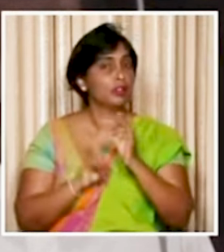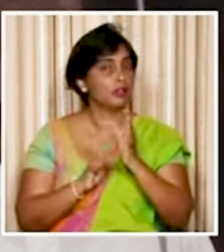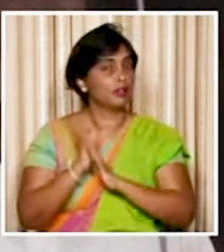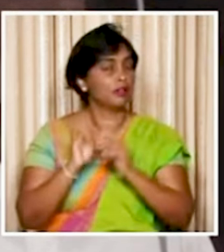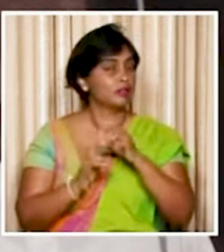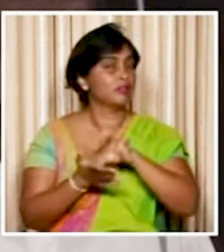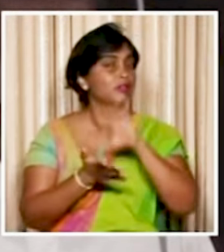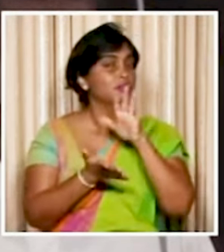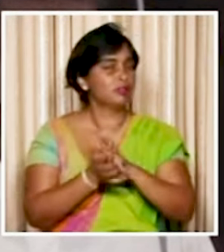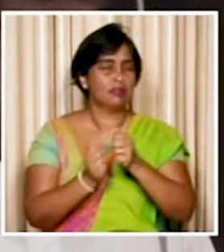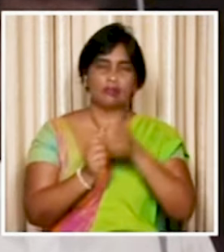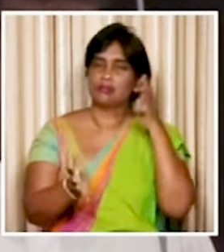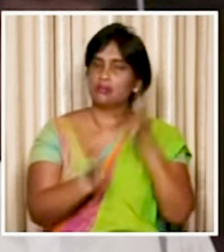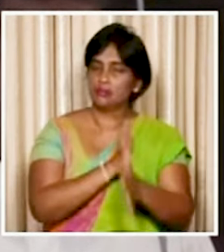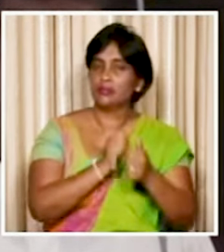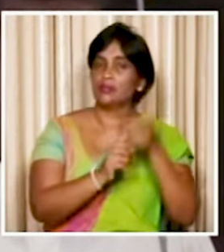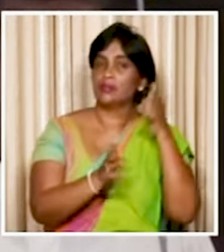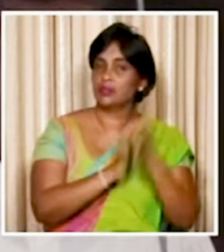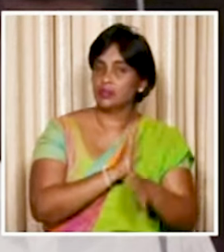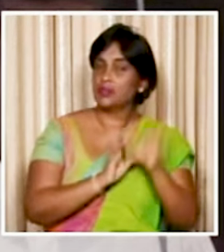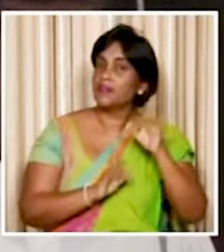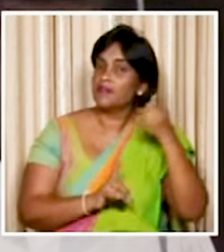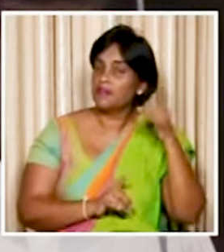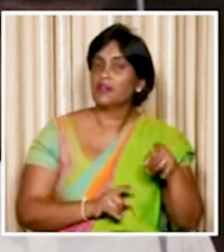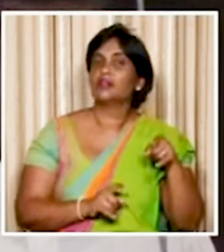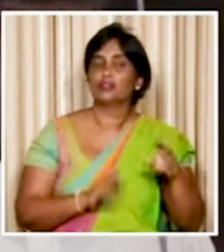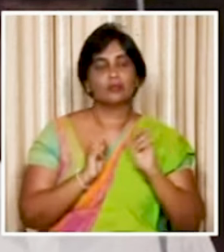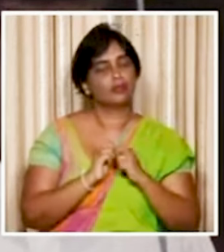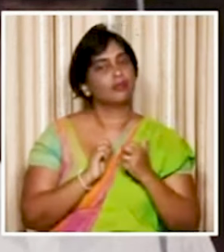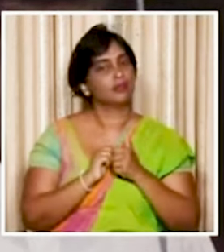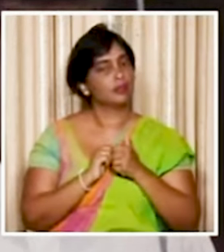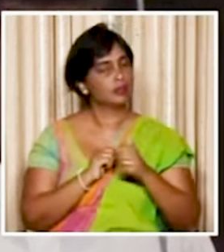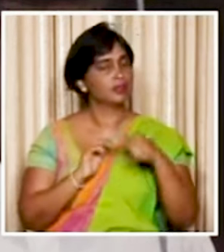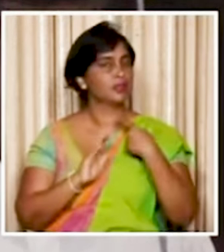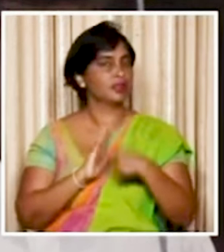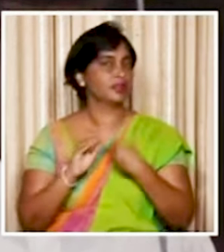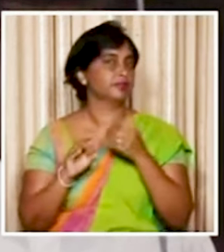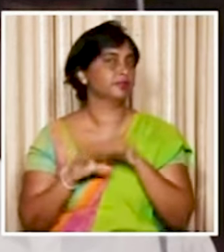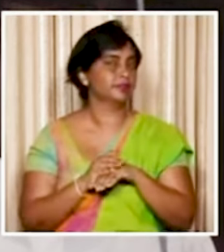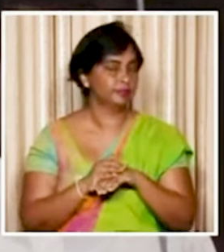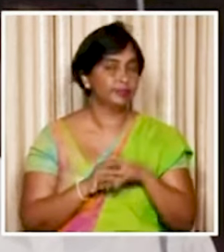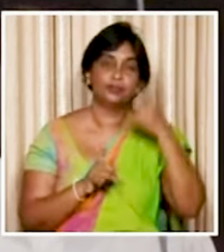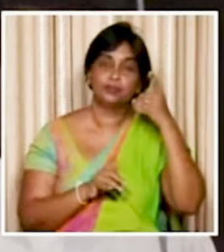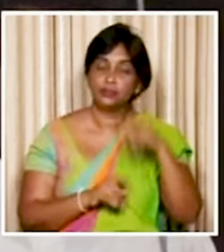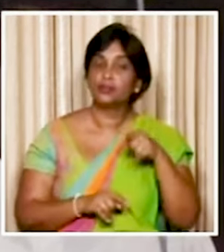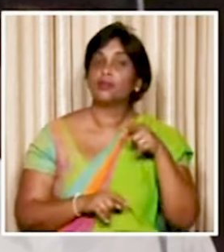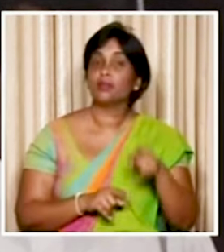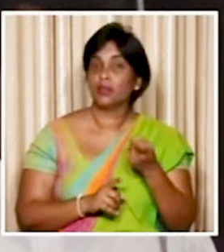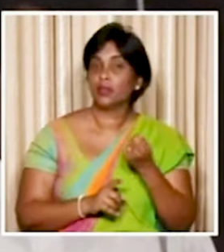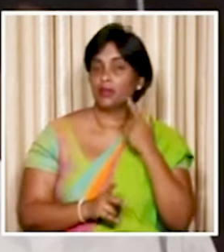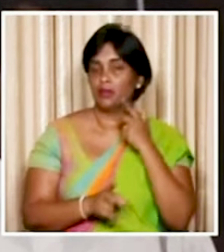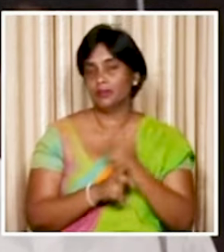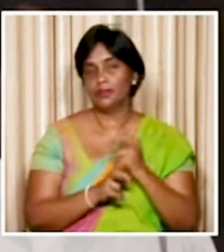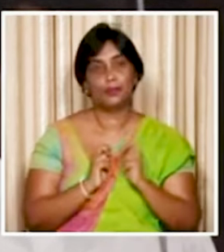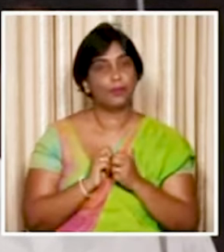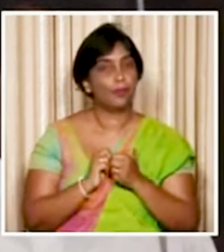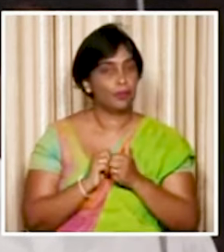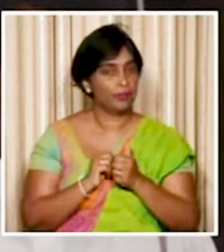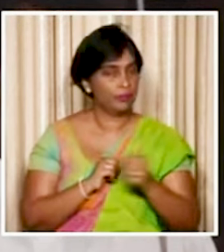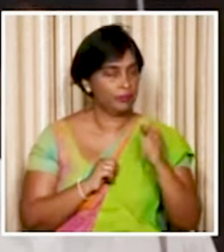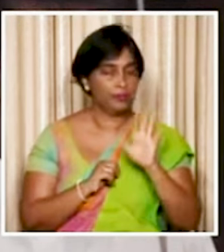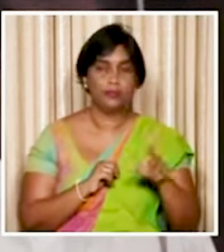இந்த பொருளாதார நெருக்கடி ஏற்பட்டிருக்கிறது. இந்த பொருளாதார நெருக்கடியிலையும் வன்மம் வைத்து